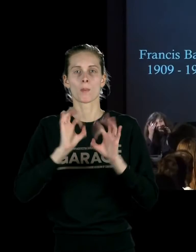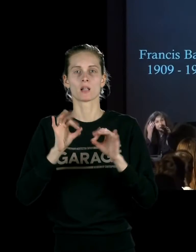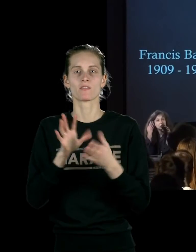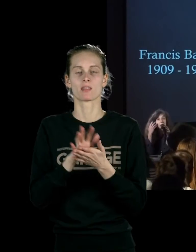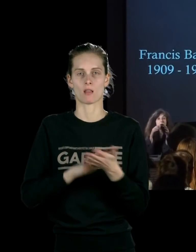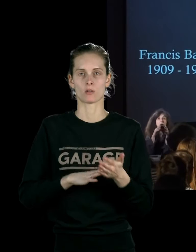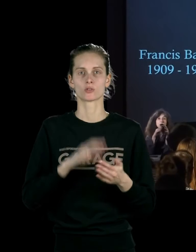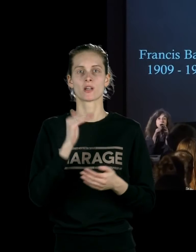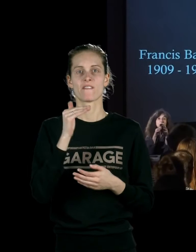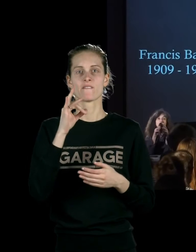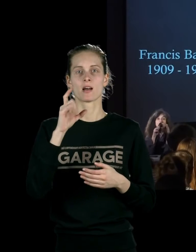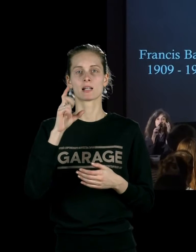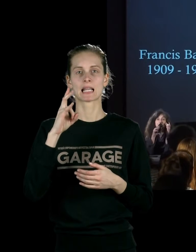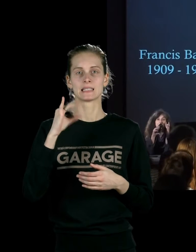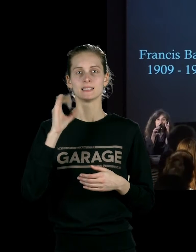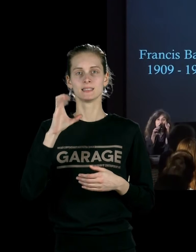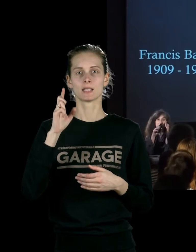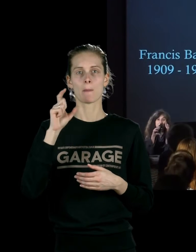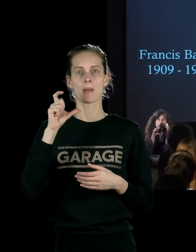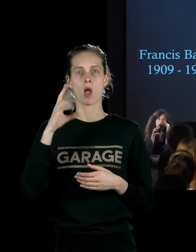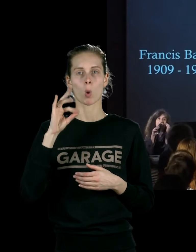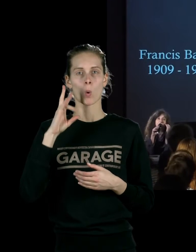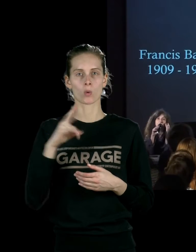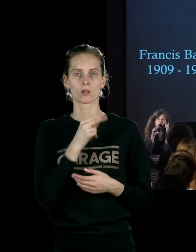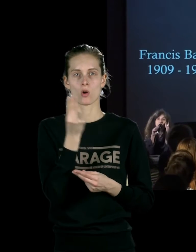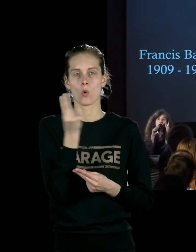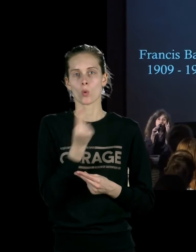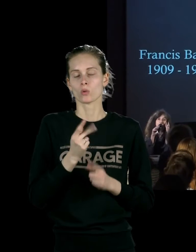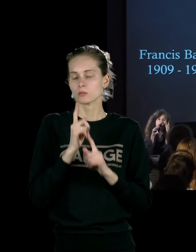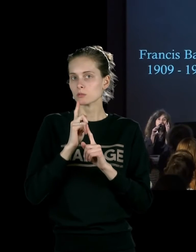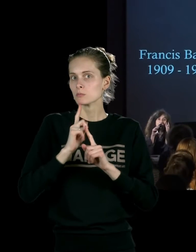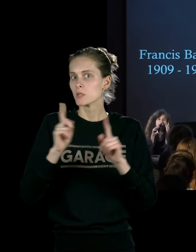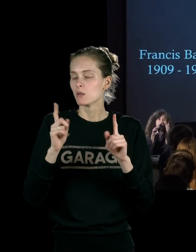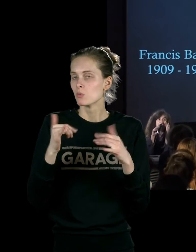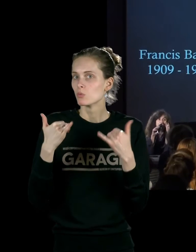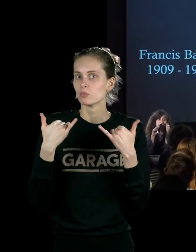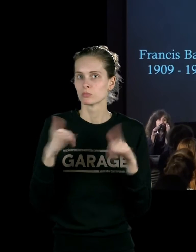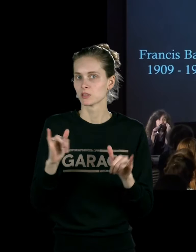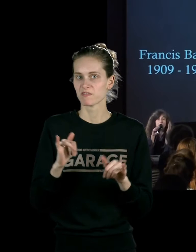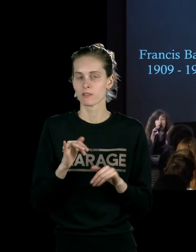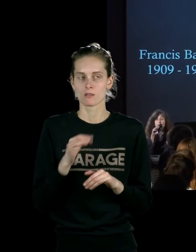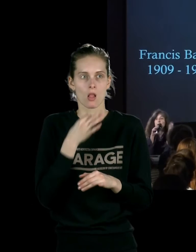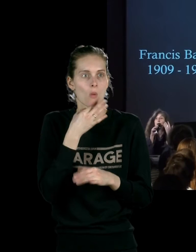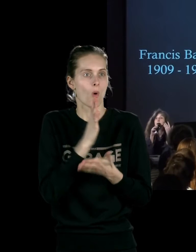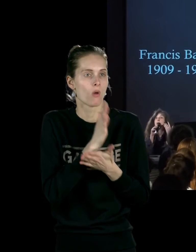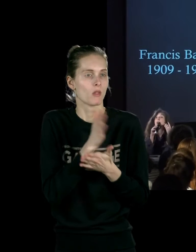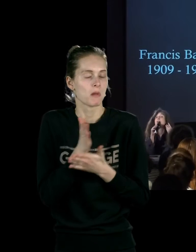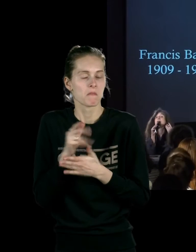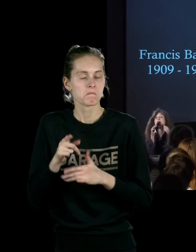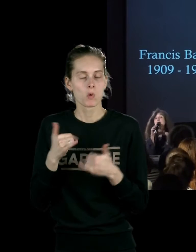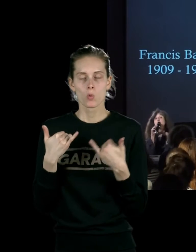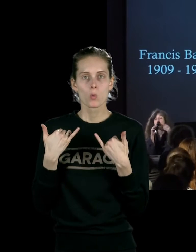Фрэнсис Бэкон — художник уникальный во многих отношениях. Во-первых, это художник, который художник